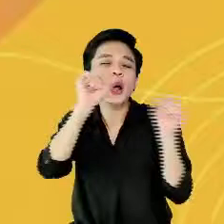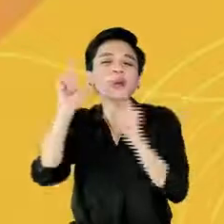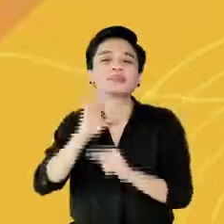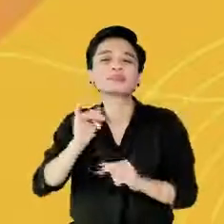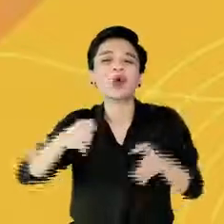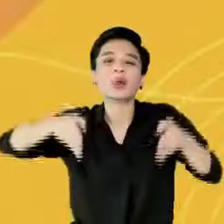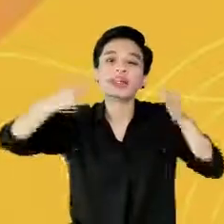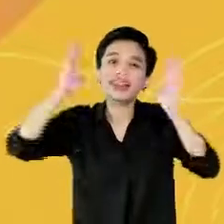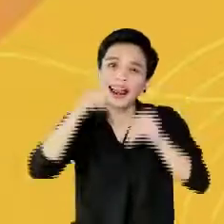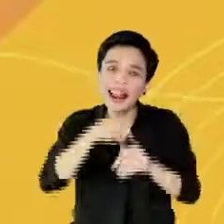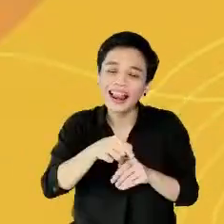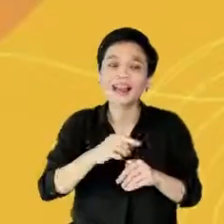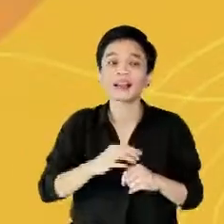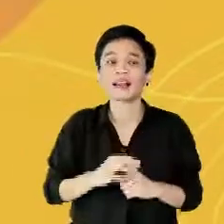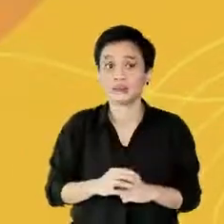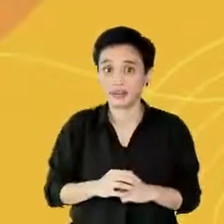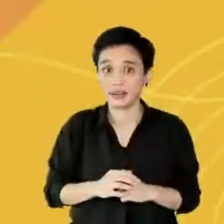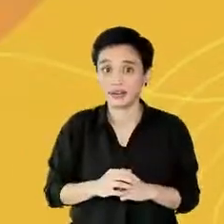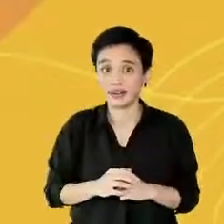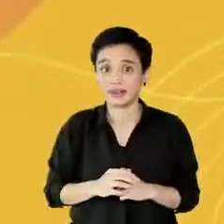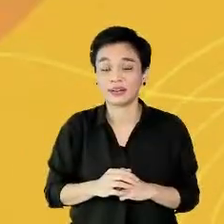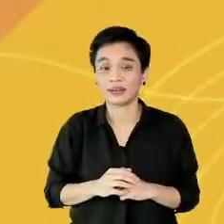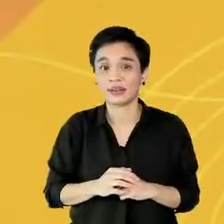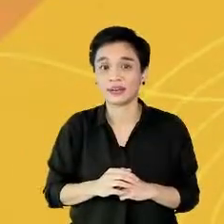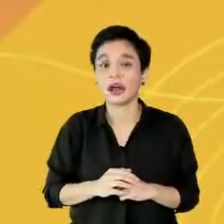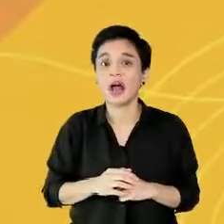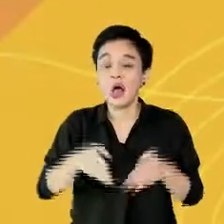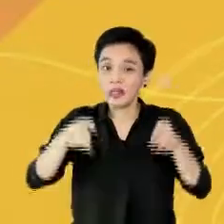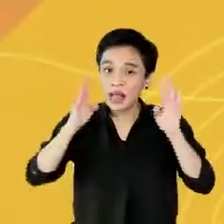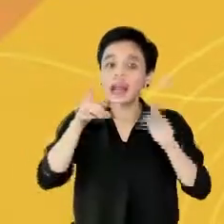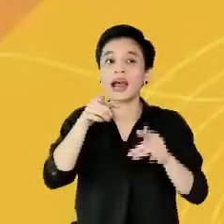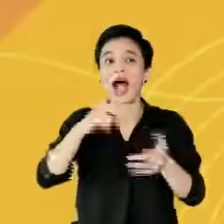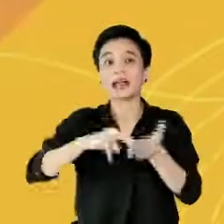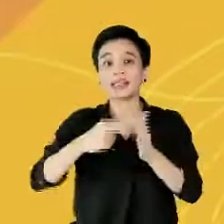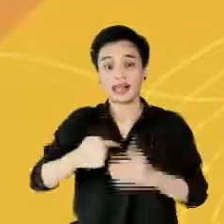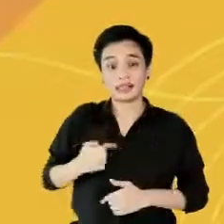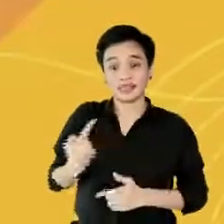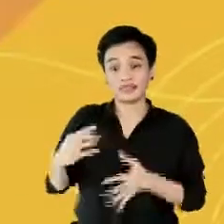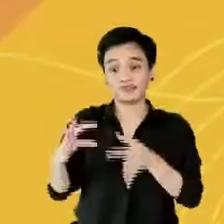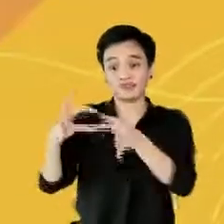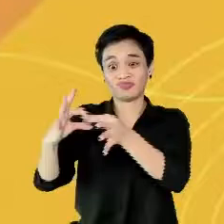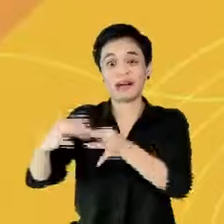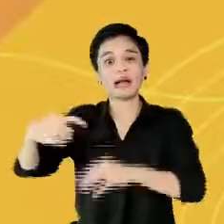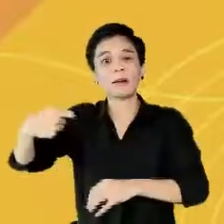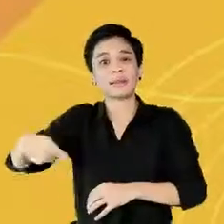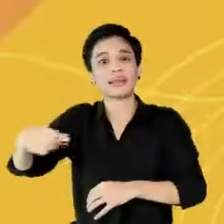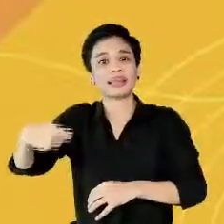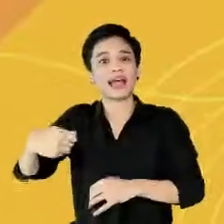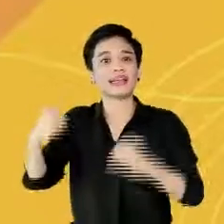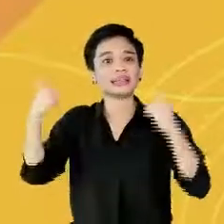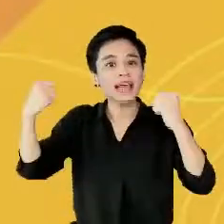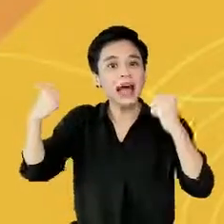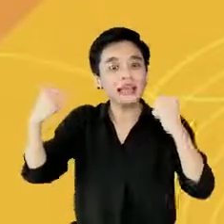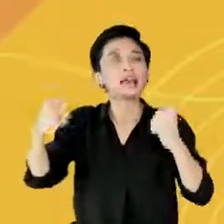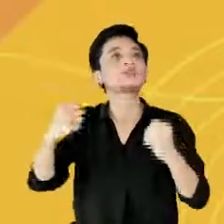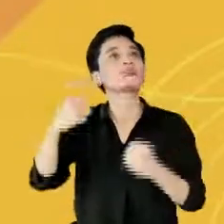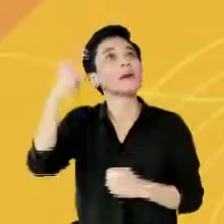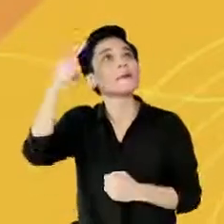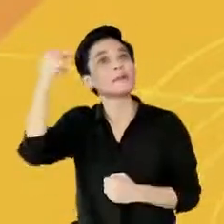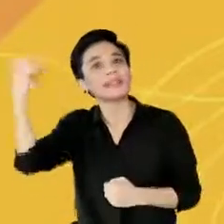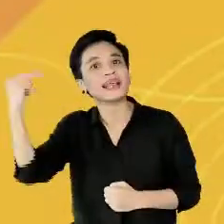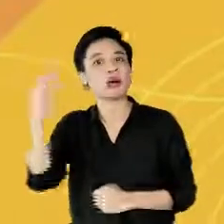dengan akhir apa awal kami dilakukan bersama antara Kementerian Kesehatan Pemprov DKI Jakarta dengan rumah tangga